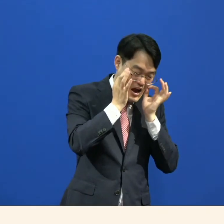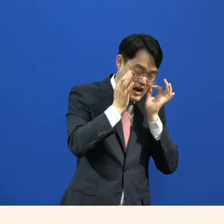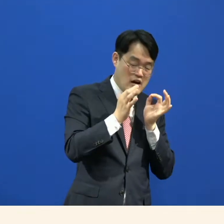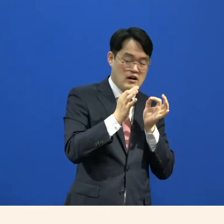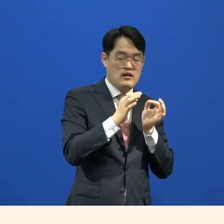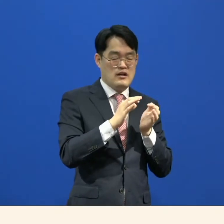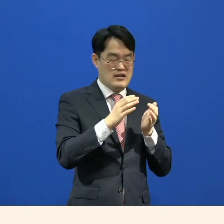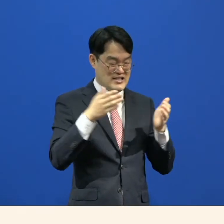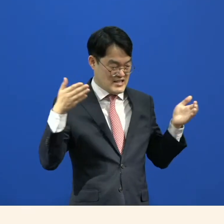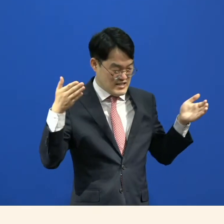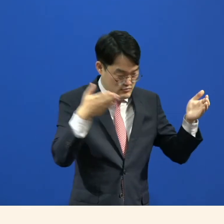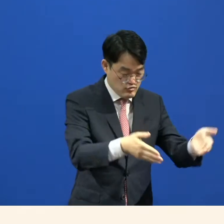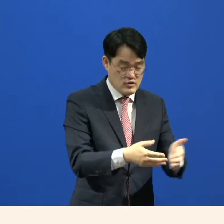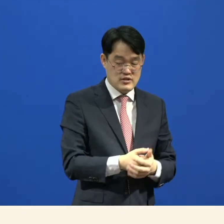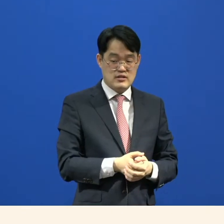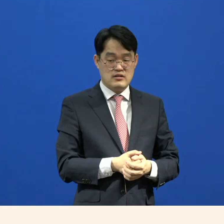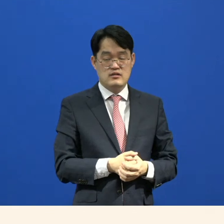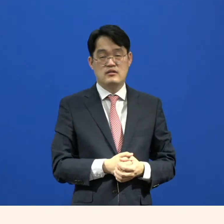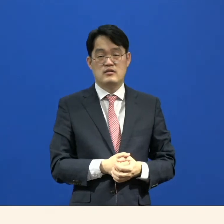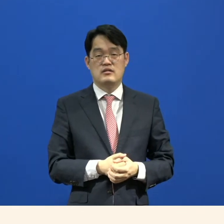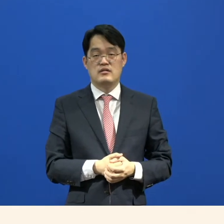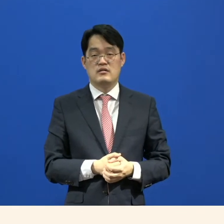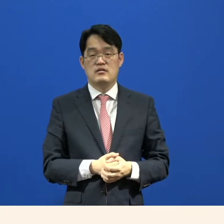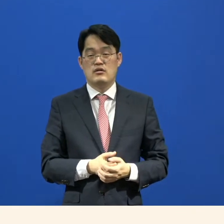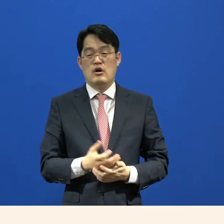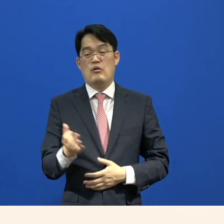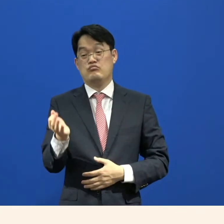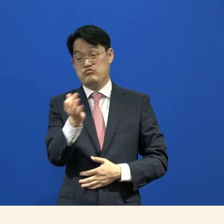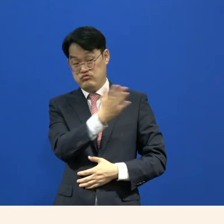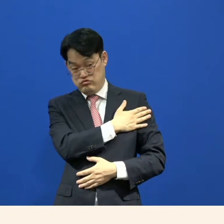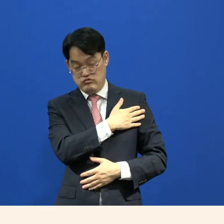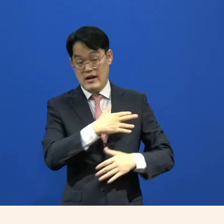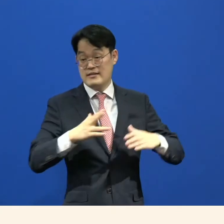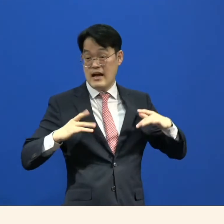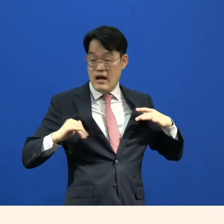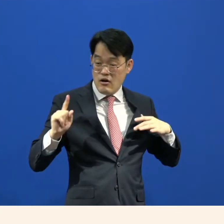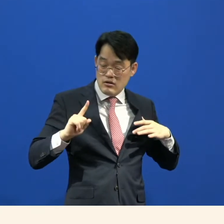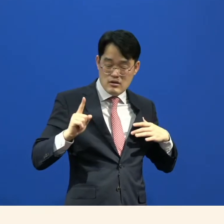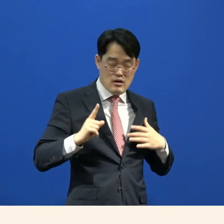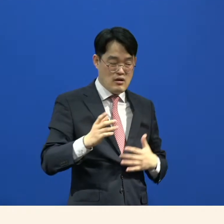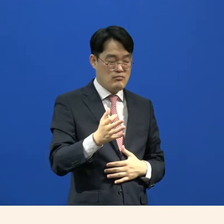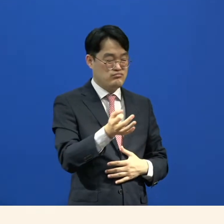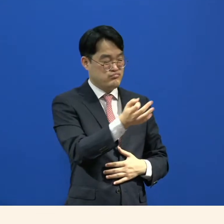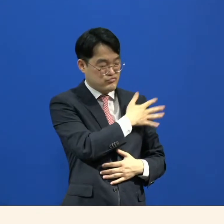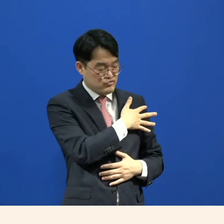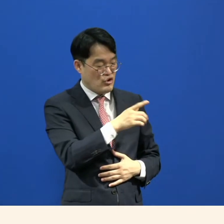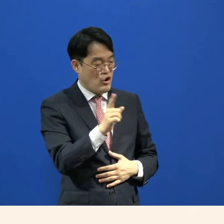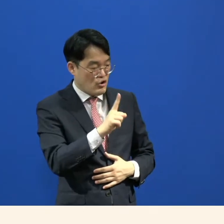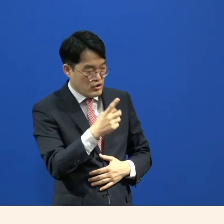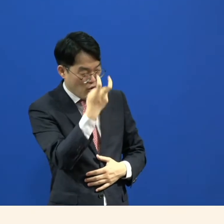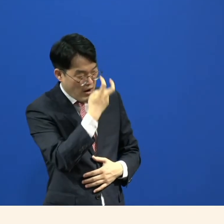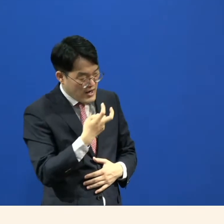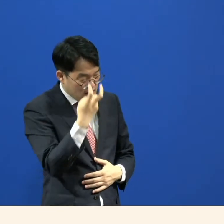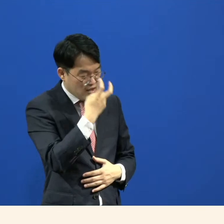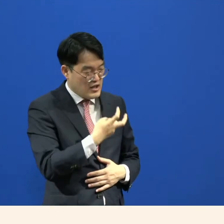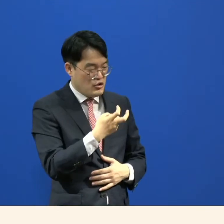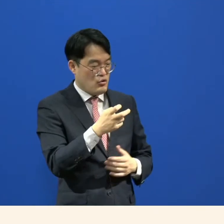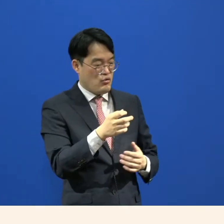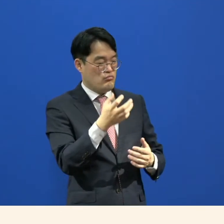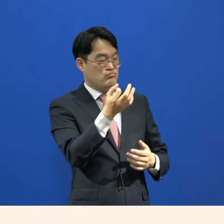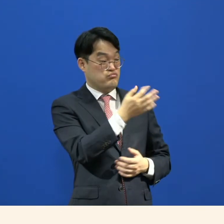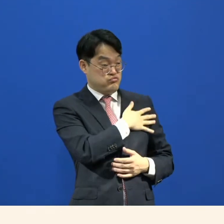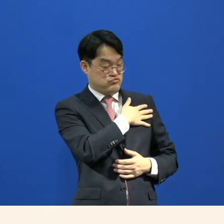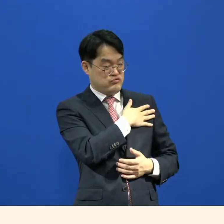부를 그냥 여러분 자랑할 수 있나요? 여러분, 그 부를 가꾸고 관리하고